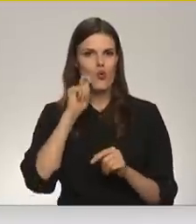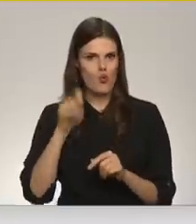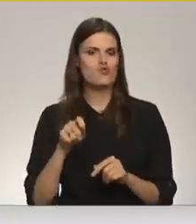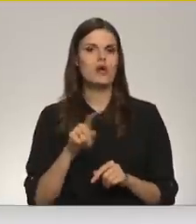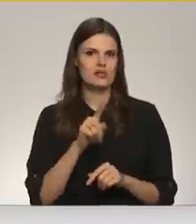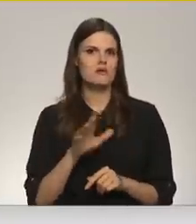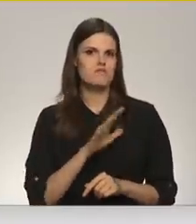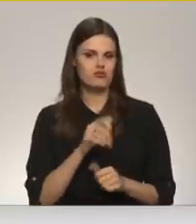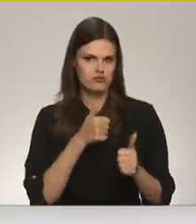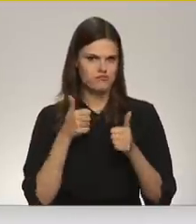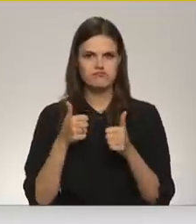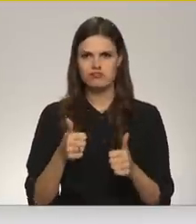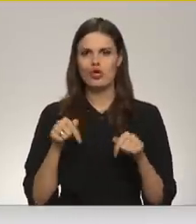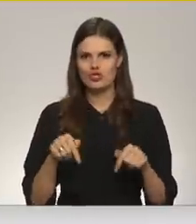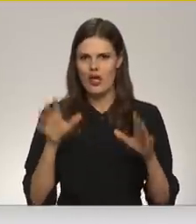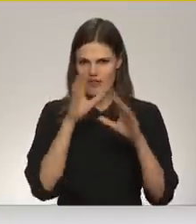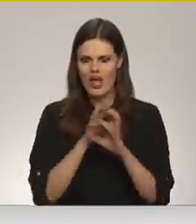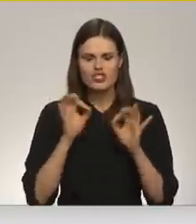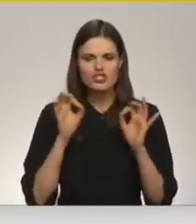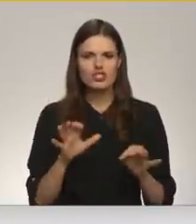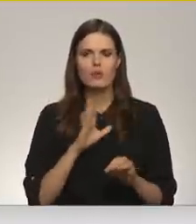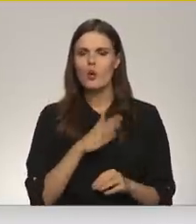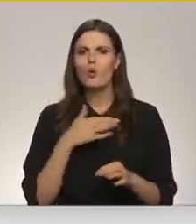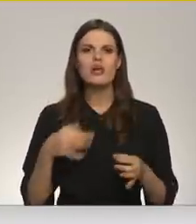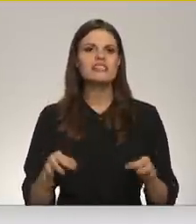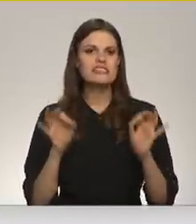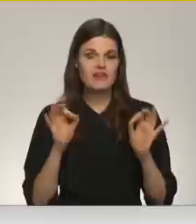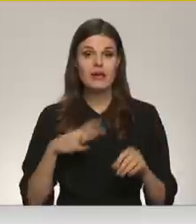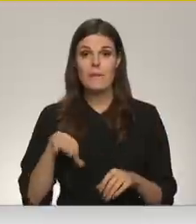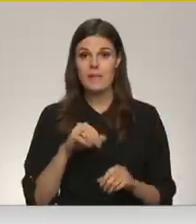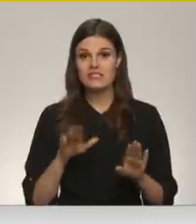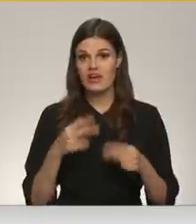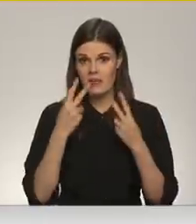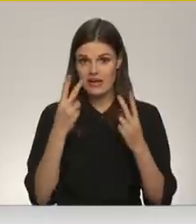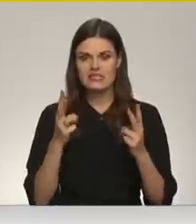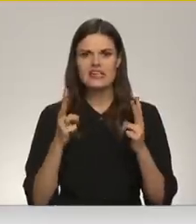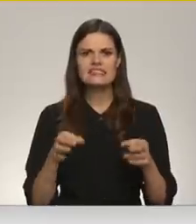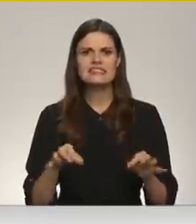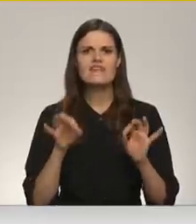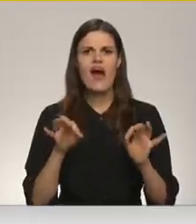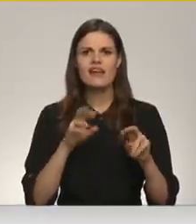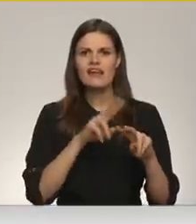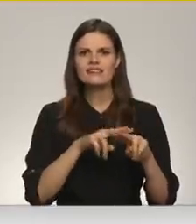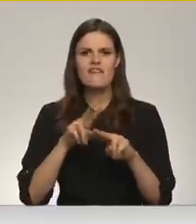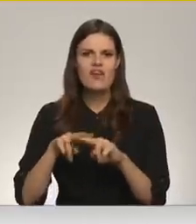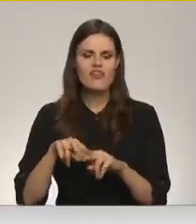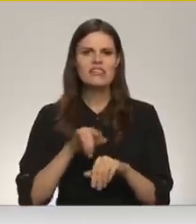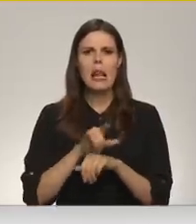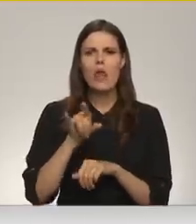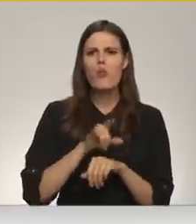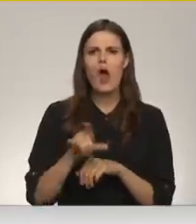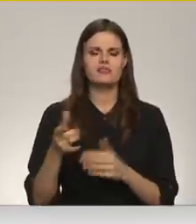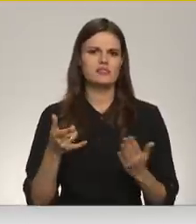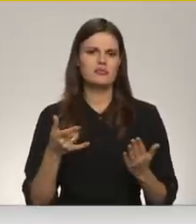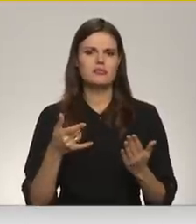bijusi pietiekami sekmīga. Šī nakts tiešām bija ļoti izšķiroša. Un mēs redzam, ka kritiskie punkti, lidostas,